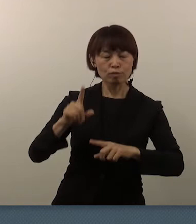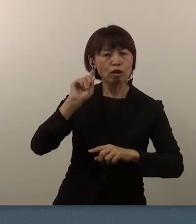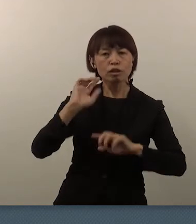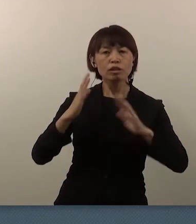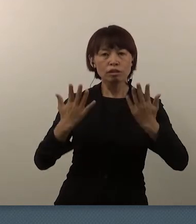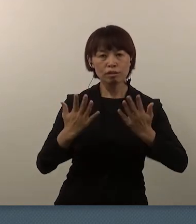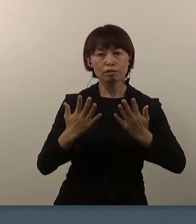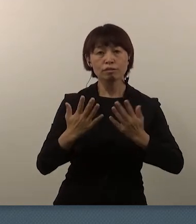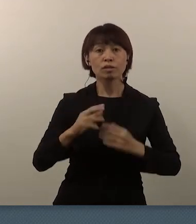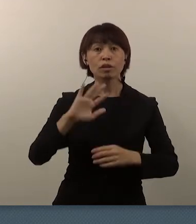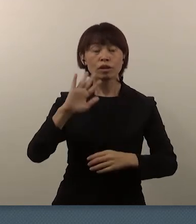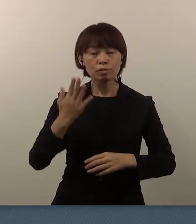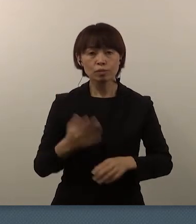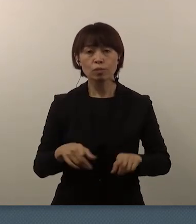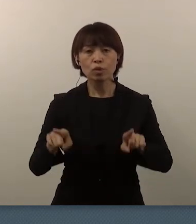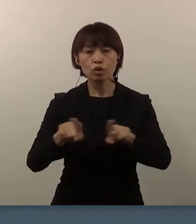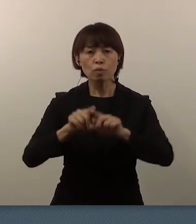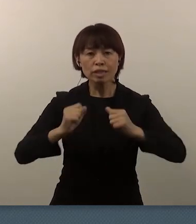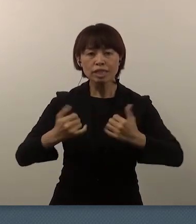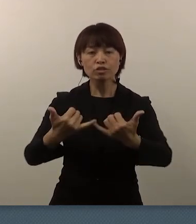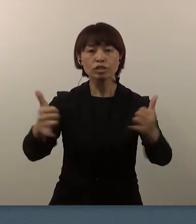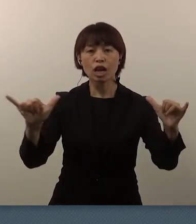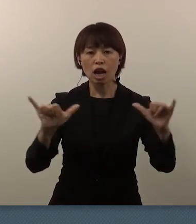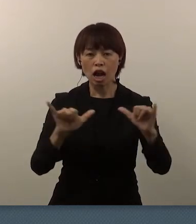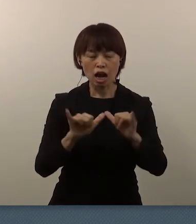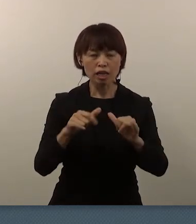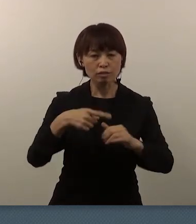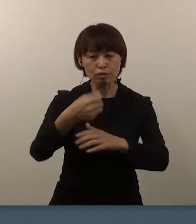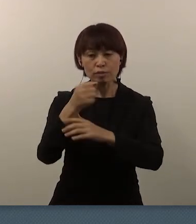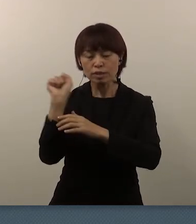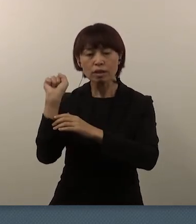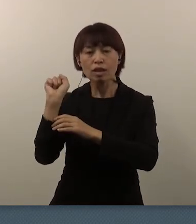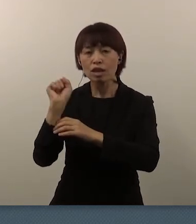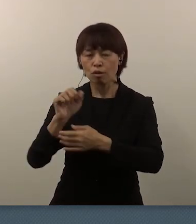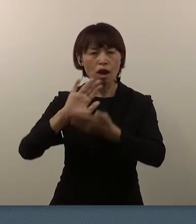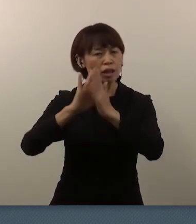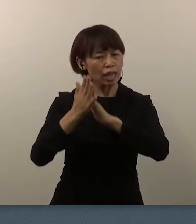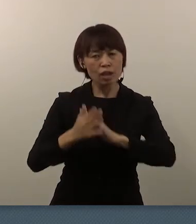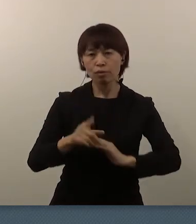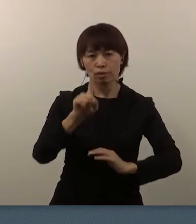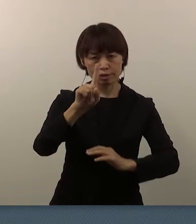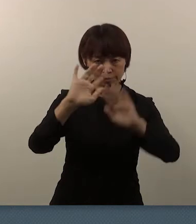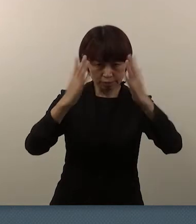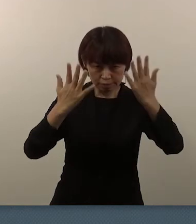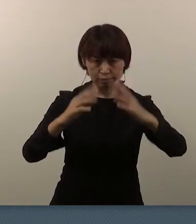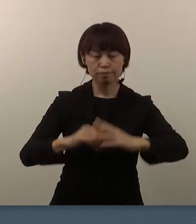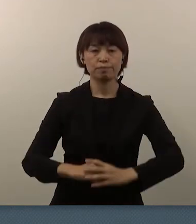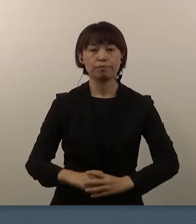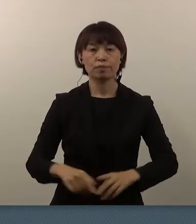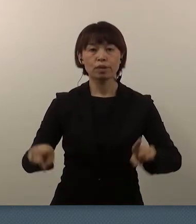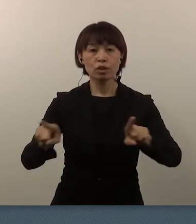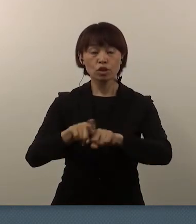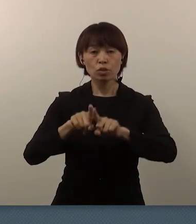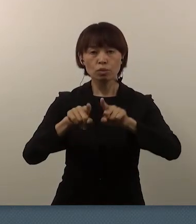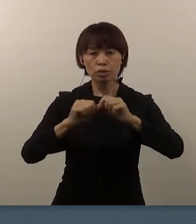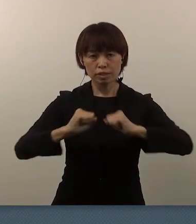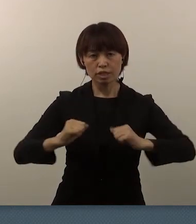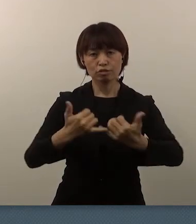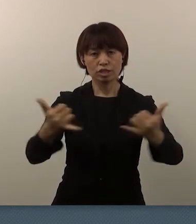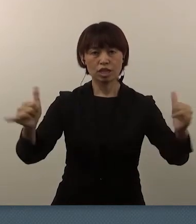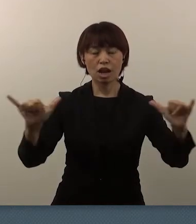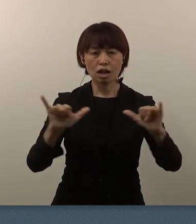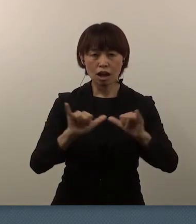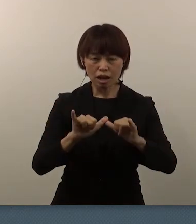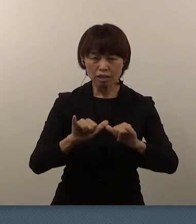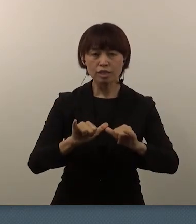きる社会といったものを県として一回も否定したことはありません。共に生きる社会を目指すんだという積み重ねをずっとやって